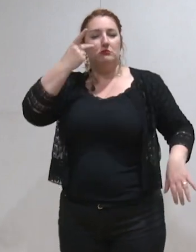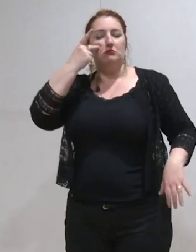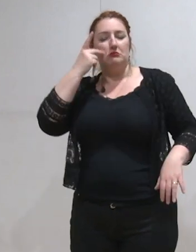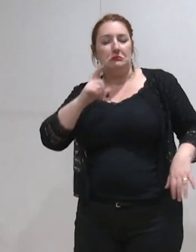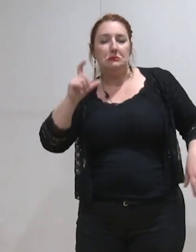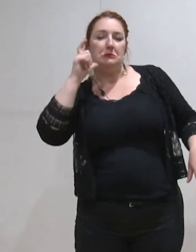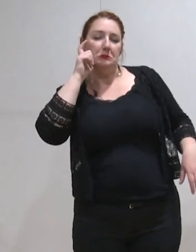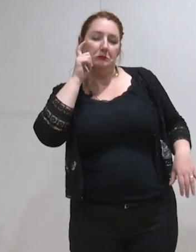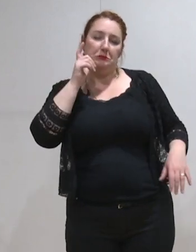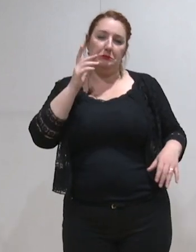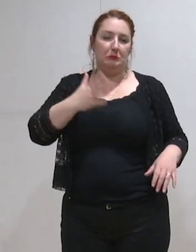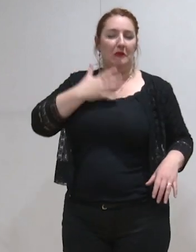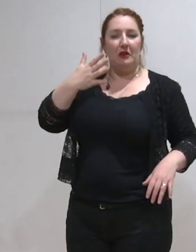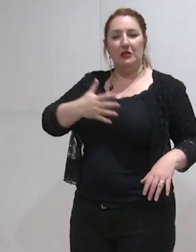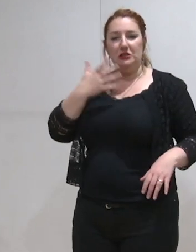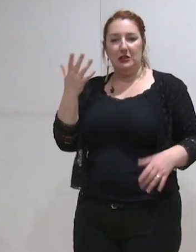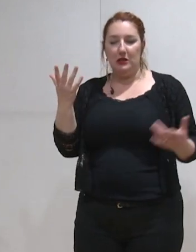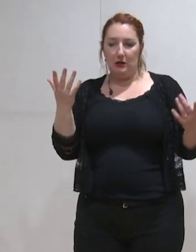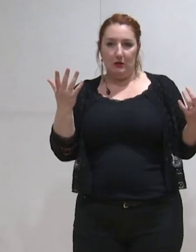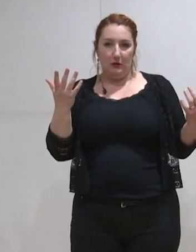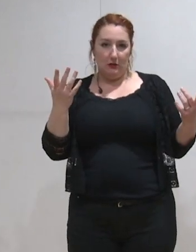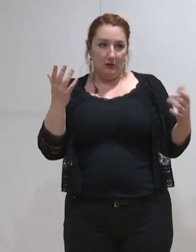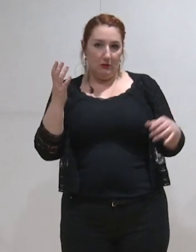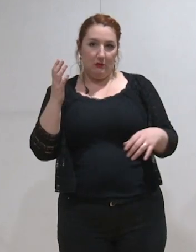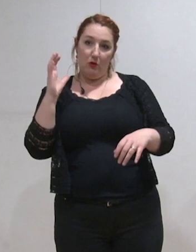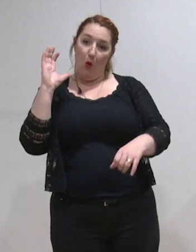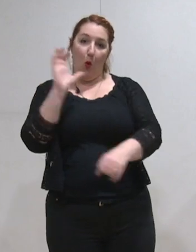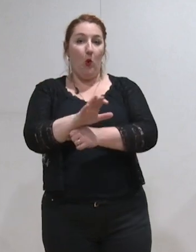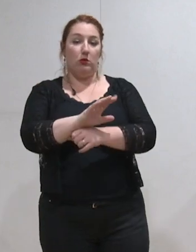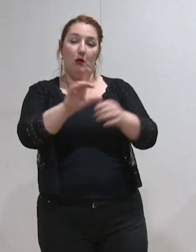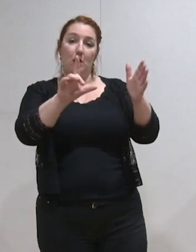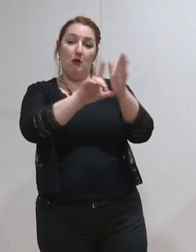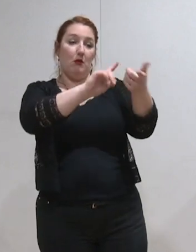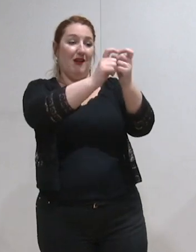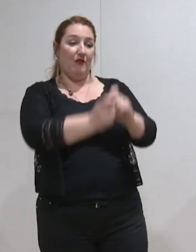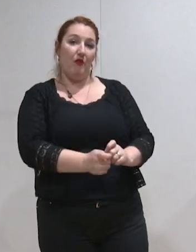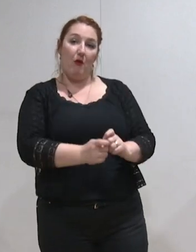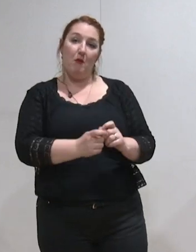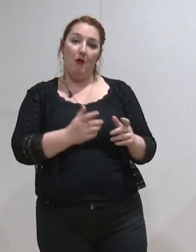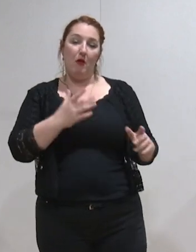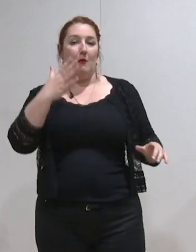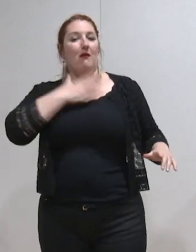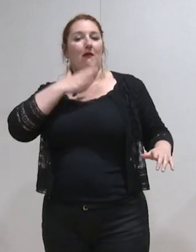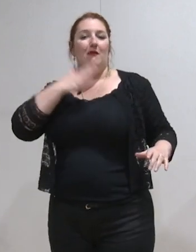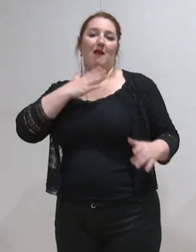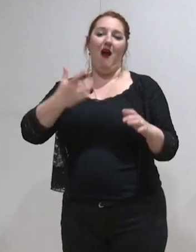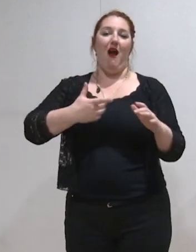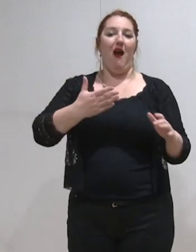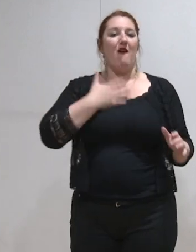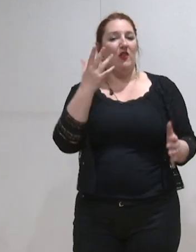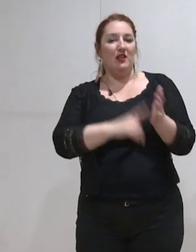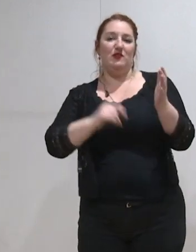Parlement du Dauphiné contre des réformes remettant en cause leurs particularism provinciaux et leur privilèges fiscaux mais bon peu